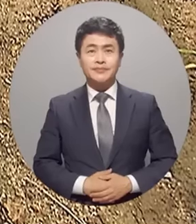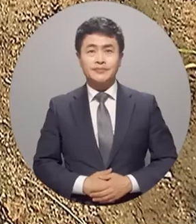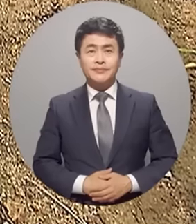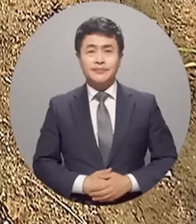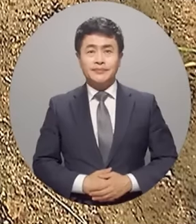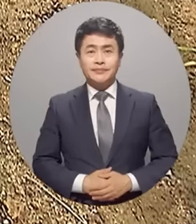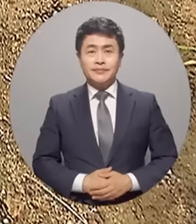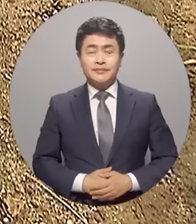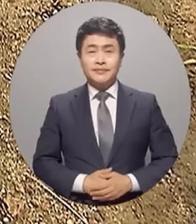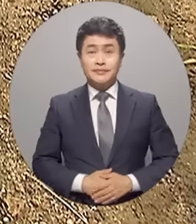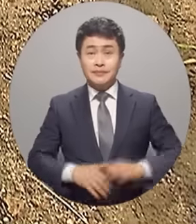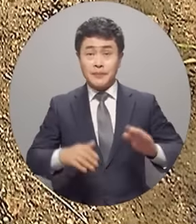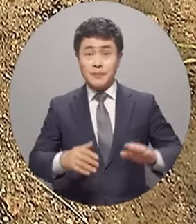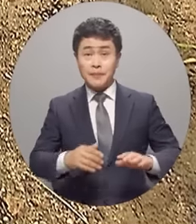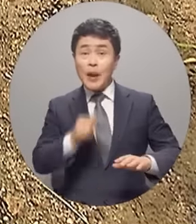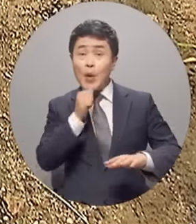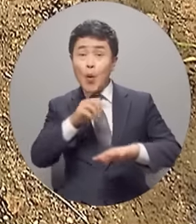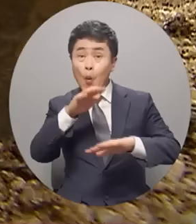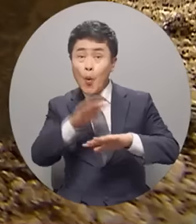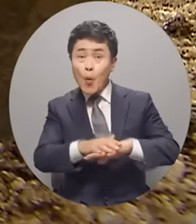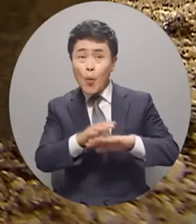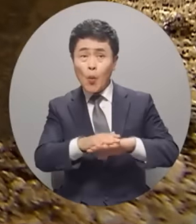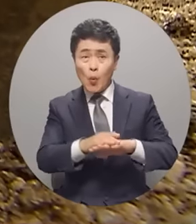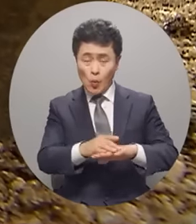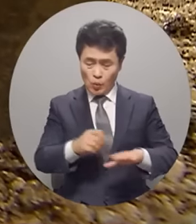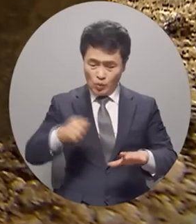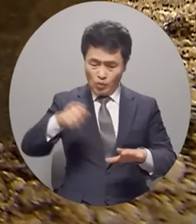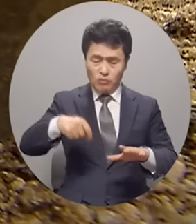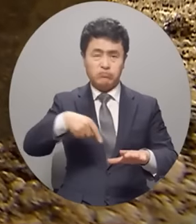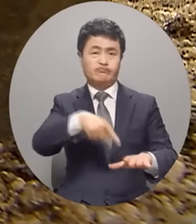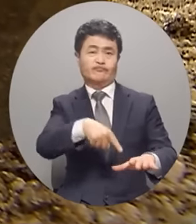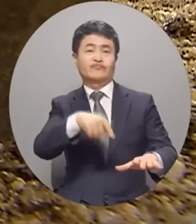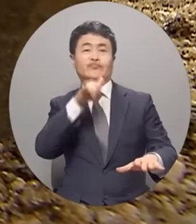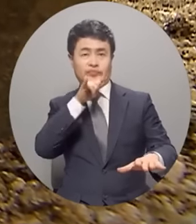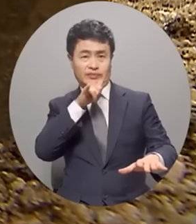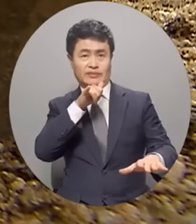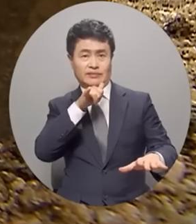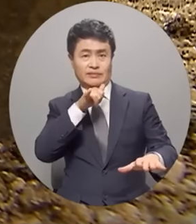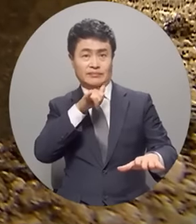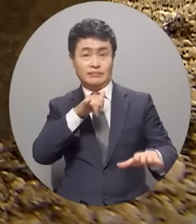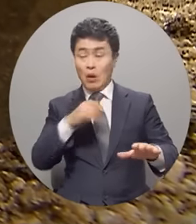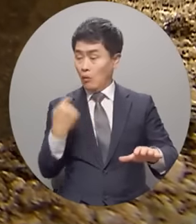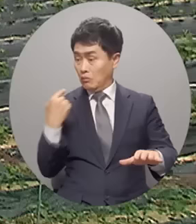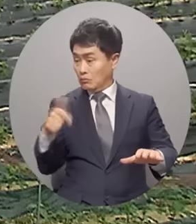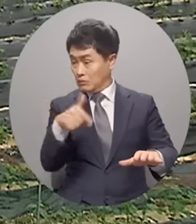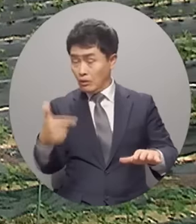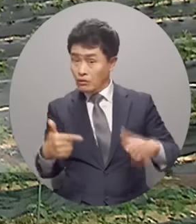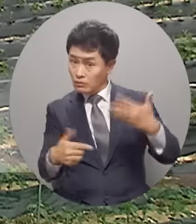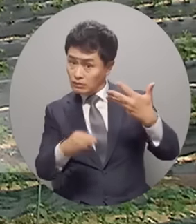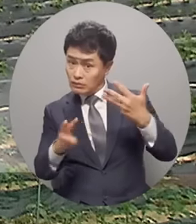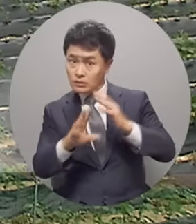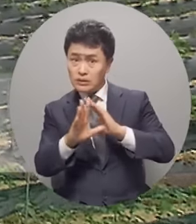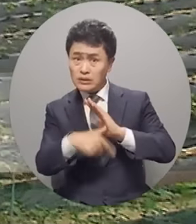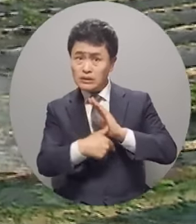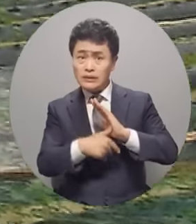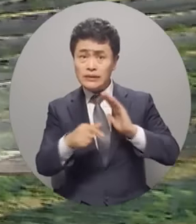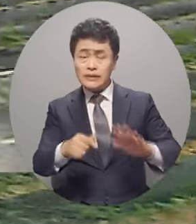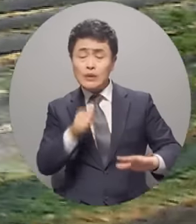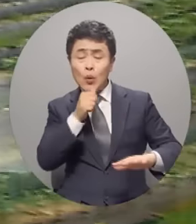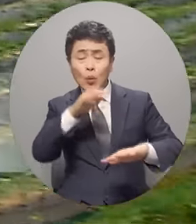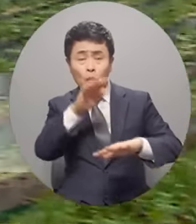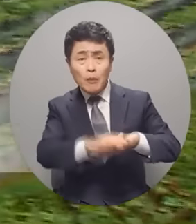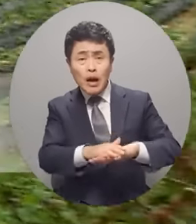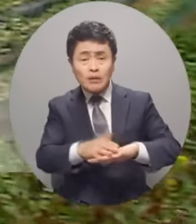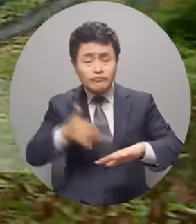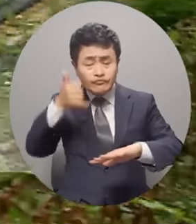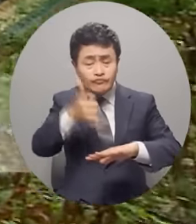기자입니다 콩밭 위에 호미 한자루만 덩그러이 남아 있습니다 어제 저녁 8시 반쯤이 콩밭에서 반일